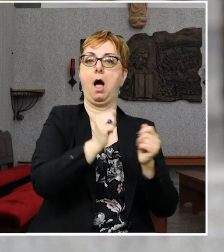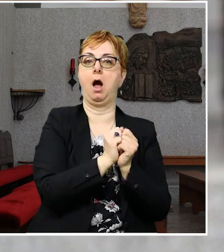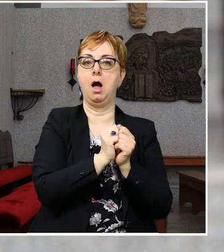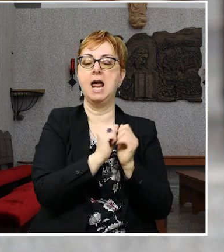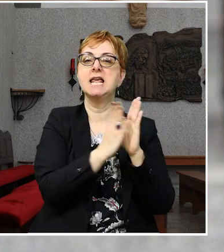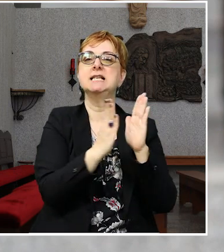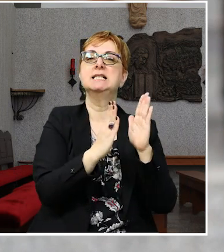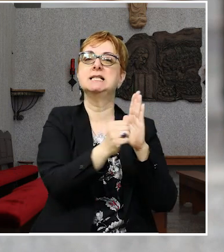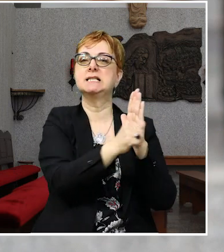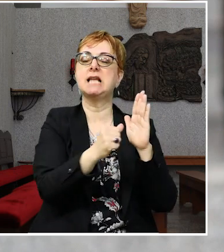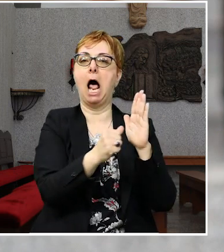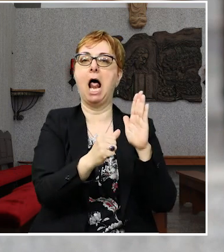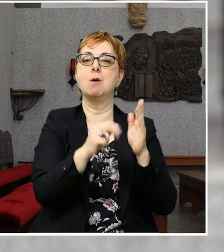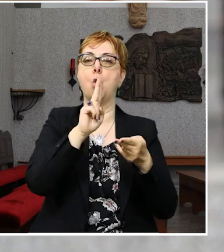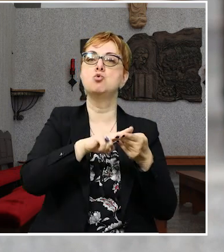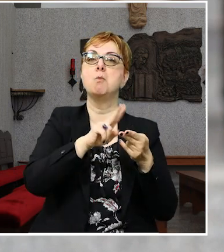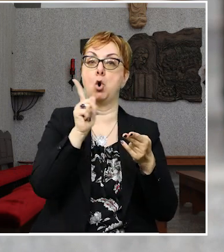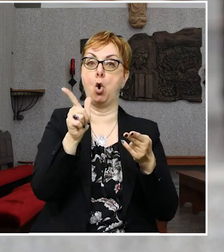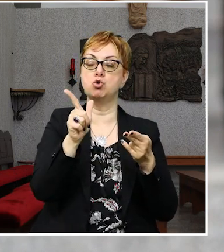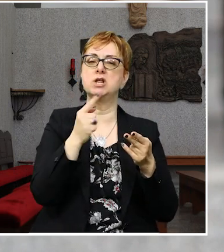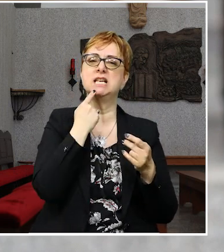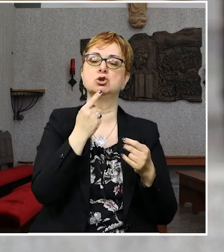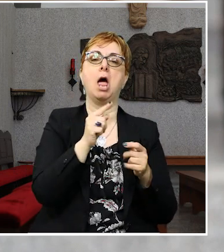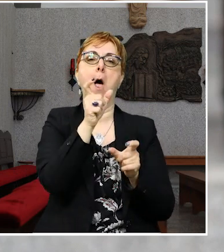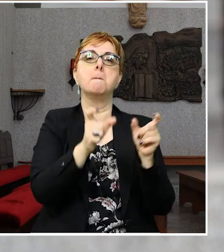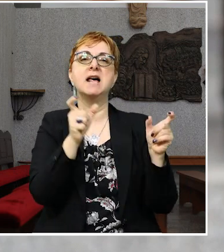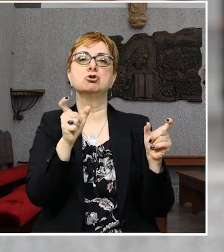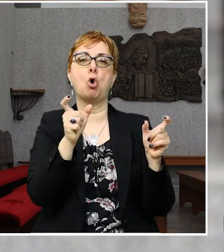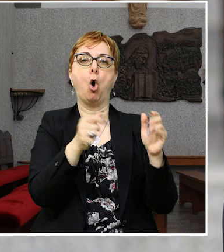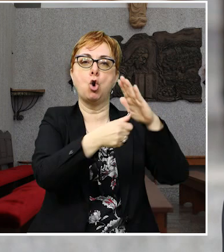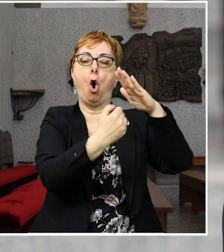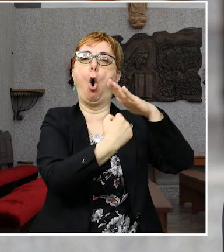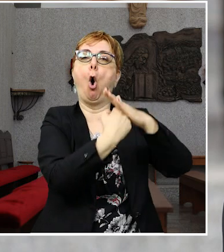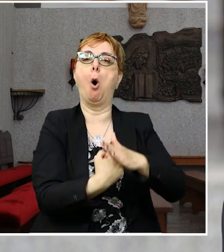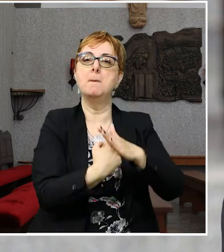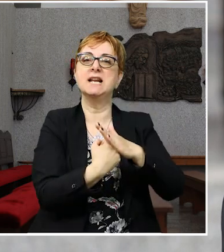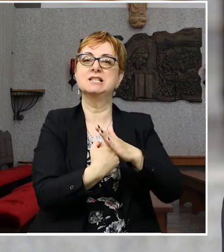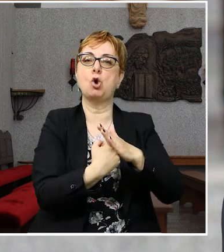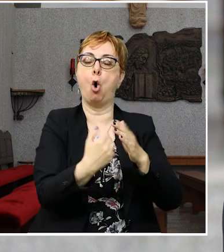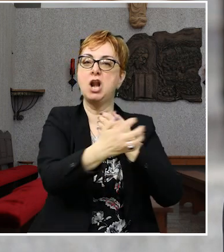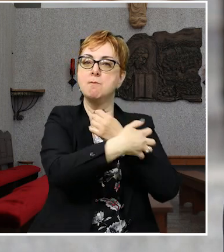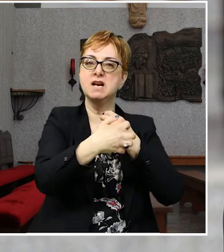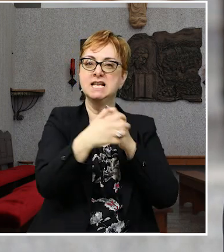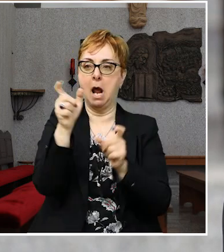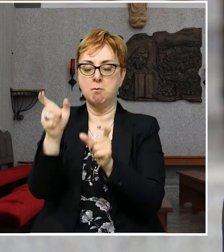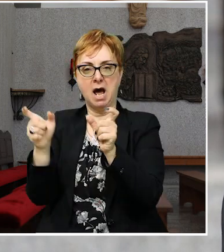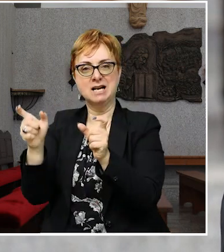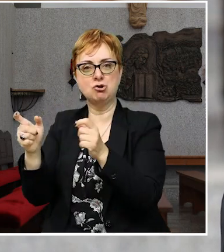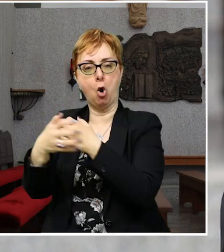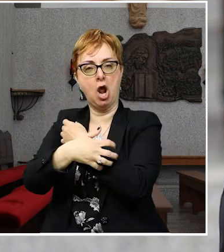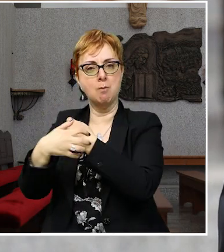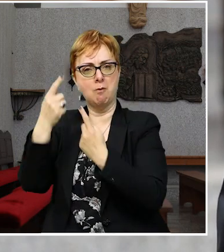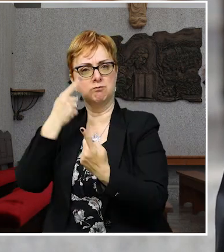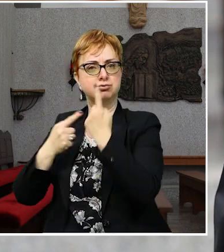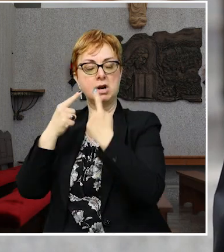12, «Per l'oppressione dei miseri e il gemito dei poveri, ecco, mi alzerò, dice